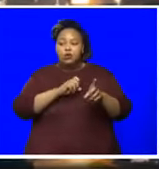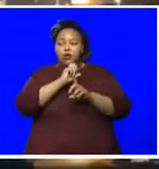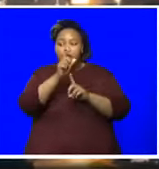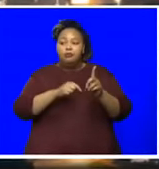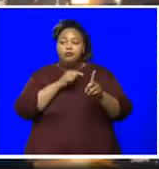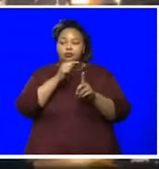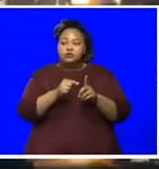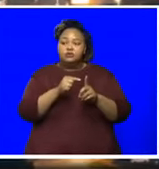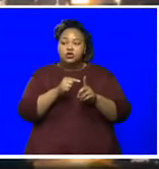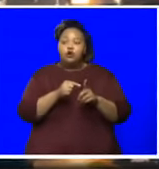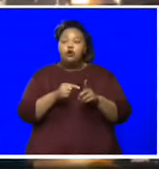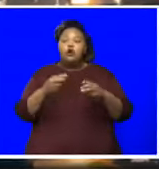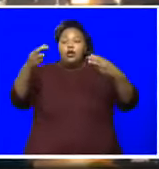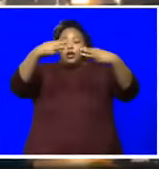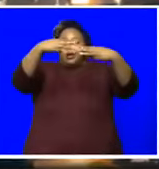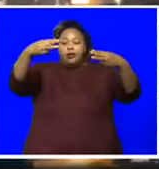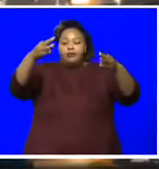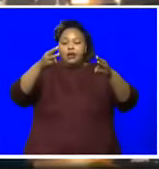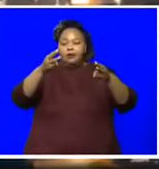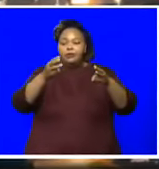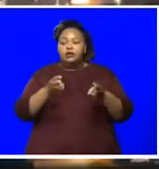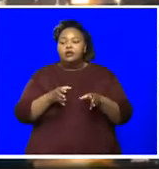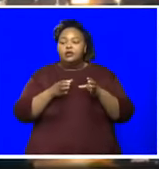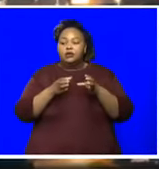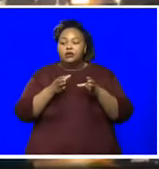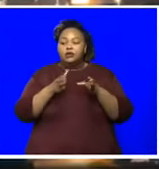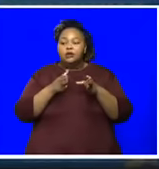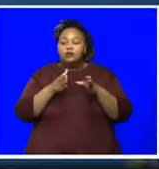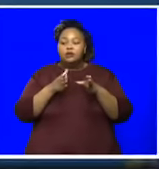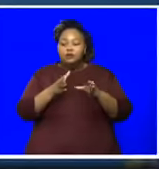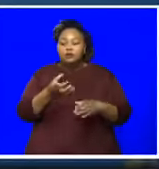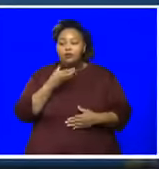embikwelibandla le Senate Portfolio Committee eHappy Valley eZulwini.